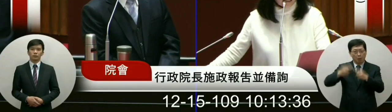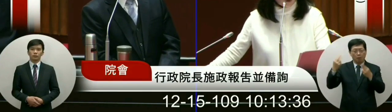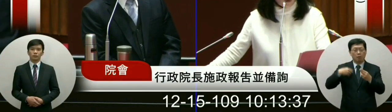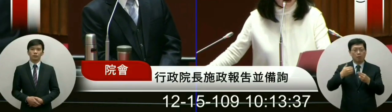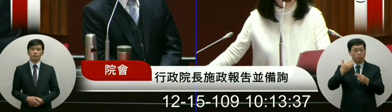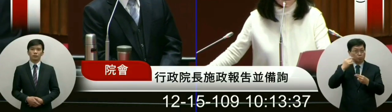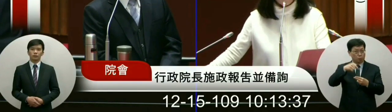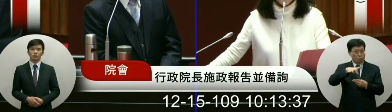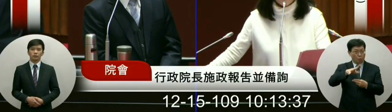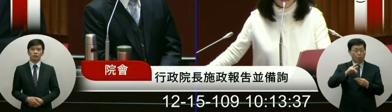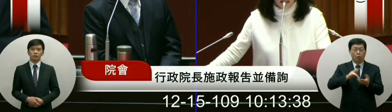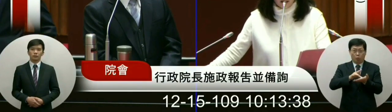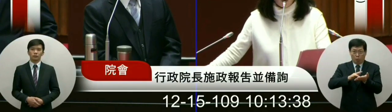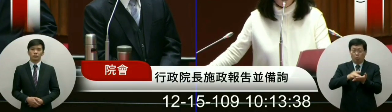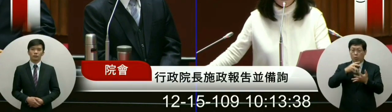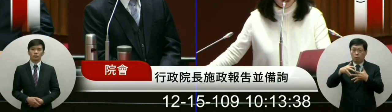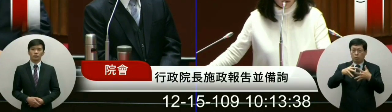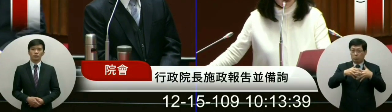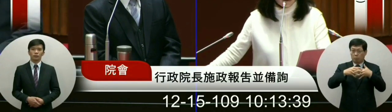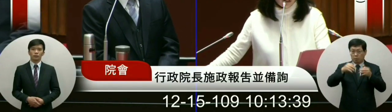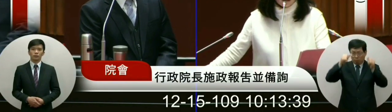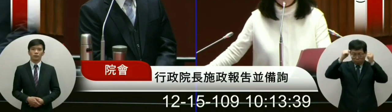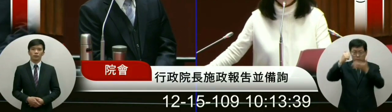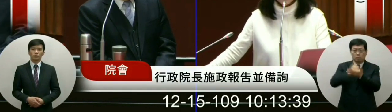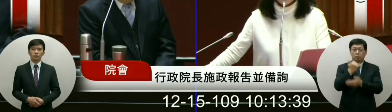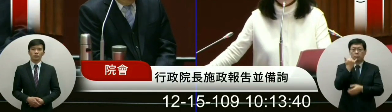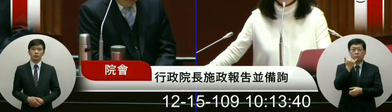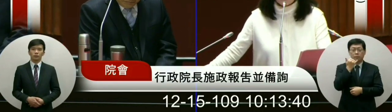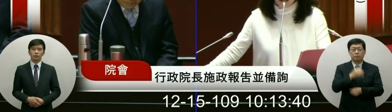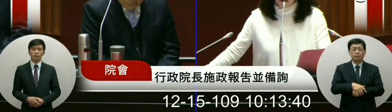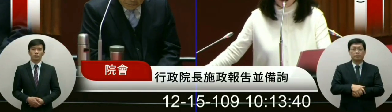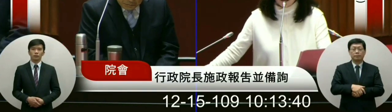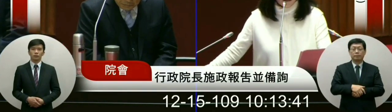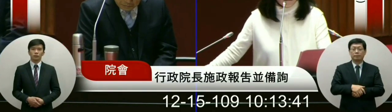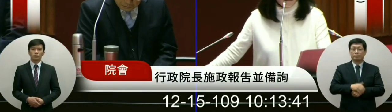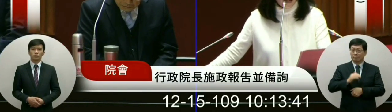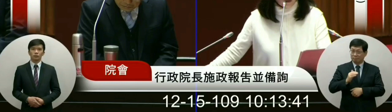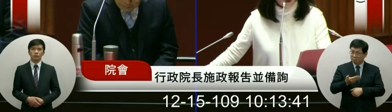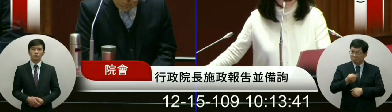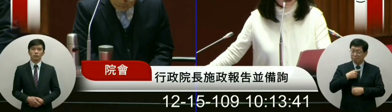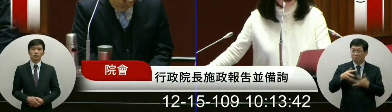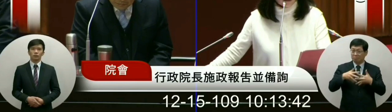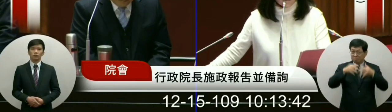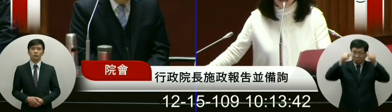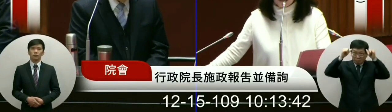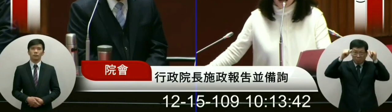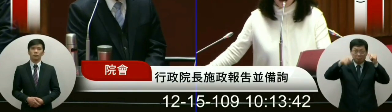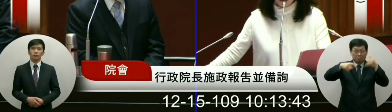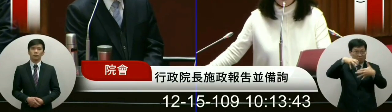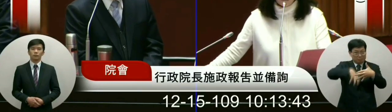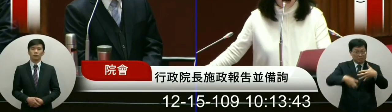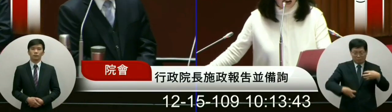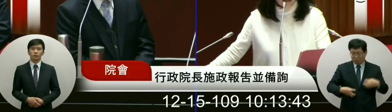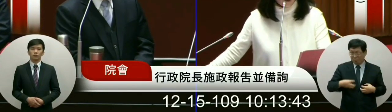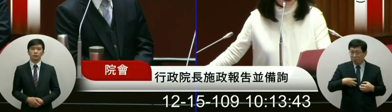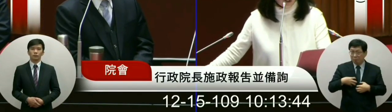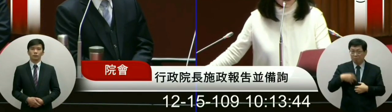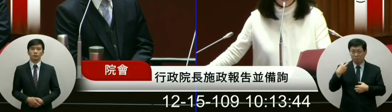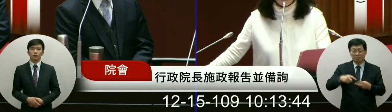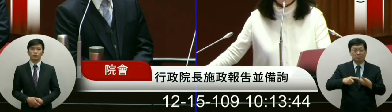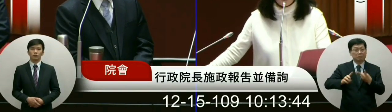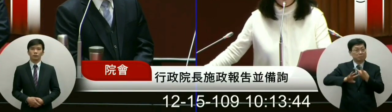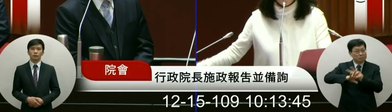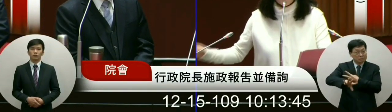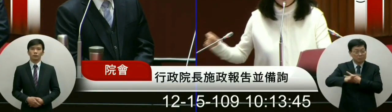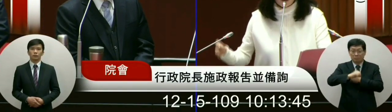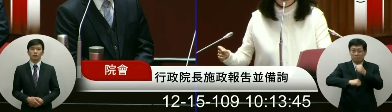有莱克多巴胺的美国牛肉进口。但是美国牛肉的内脏还有